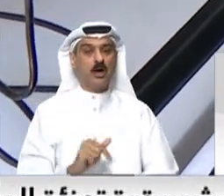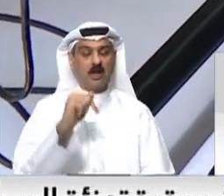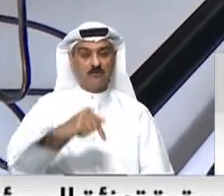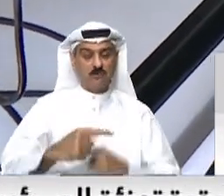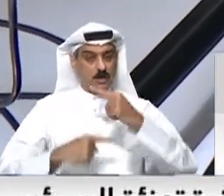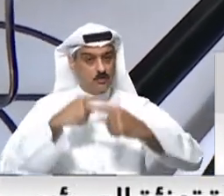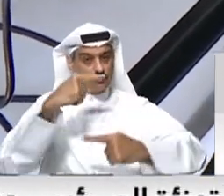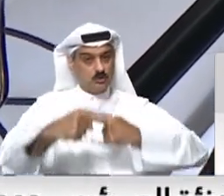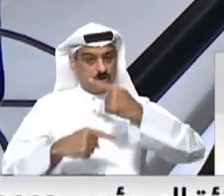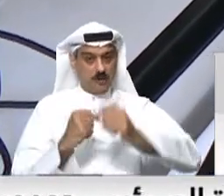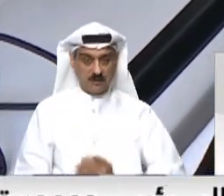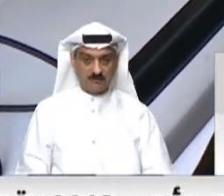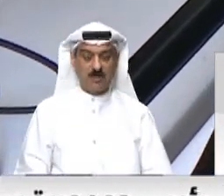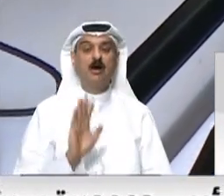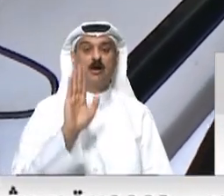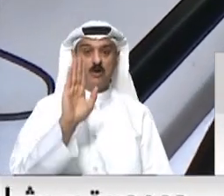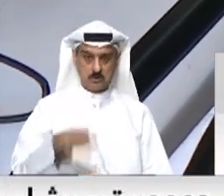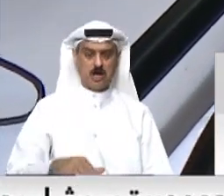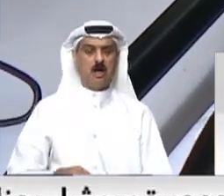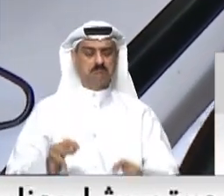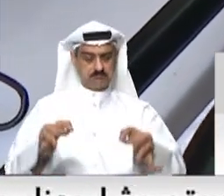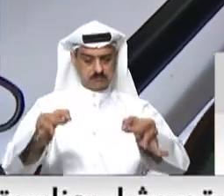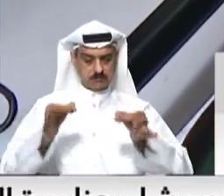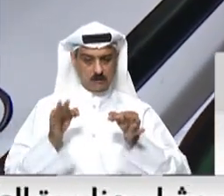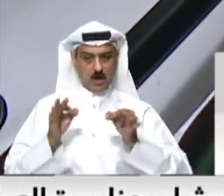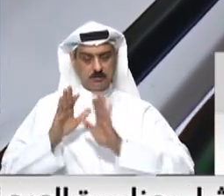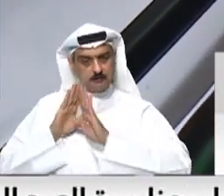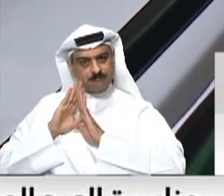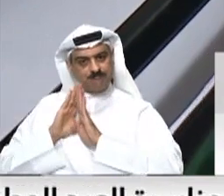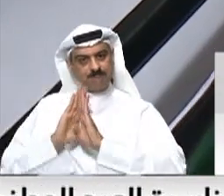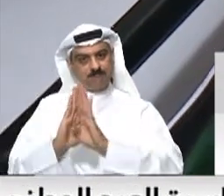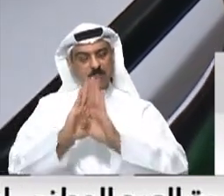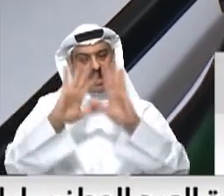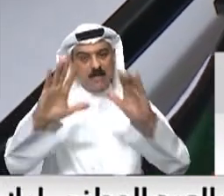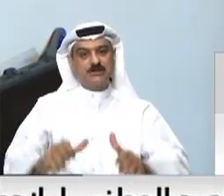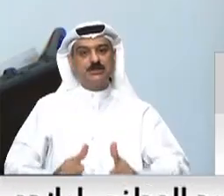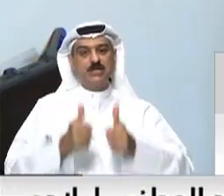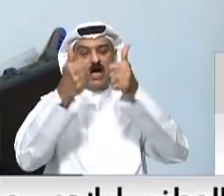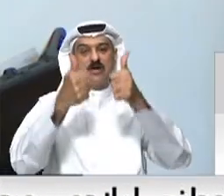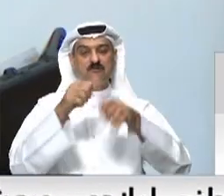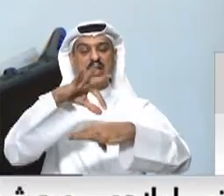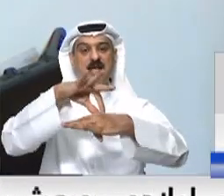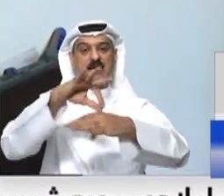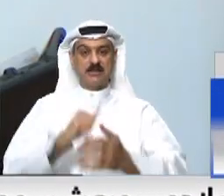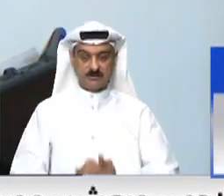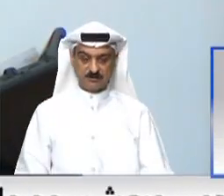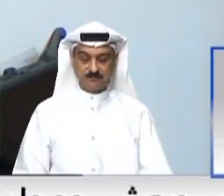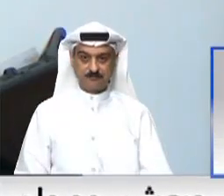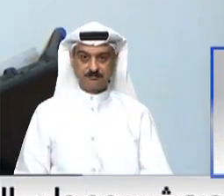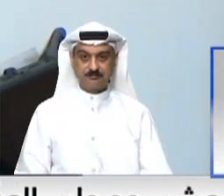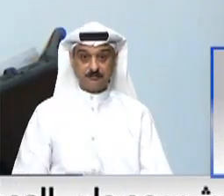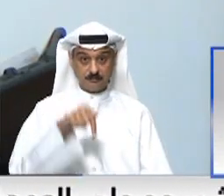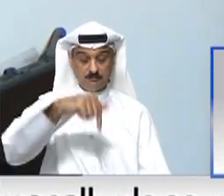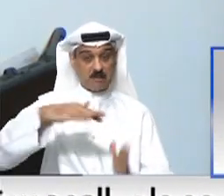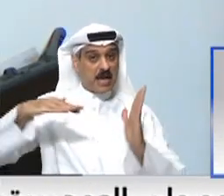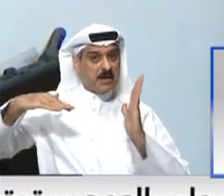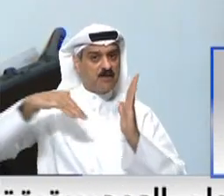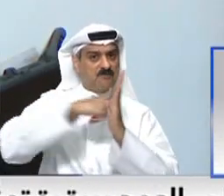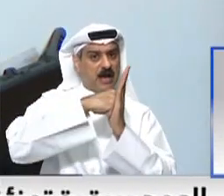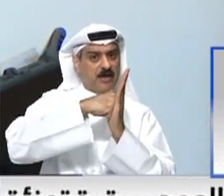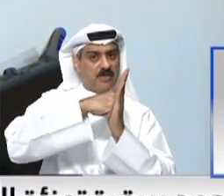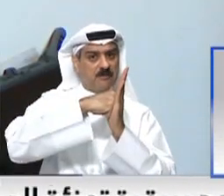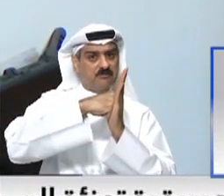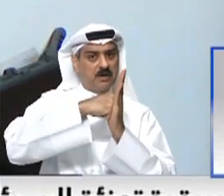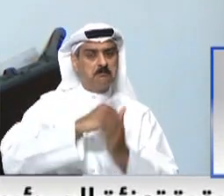المهنية، ولكنهم صامدون من أجل إنقاذ الأرواح. طلعنا لحادث سيارة وكانت الحالة